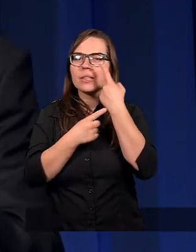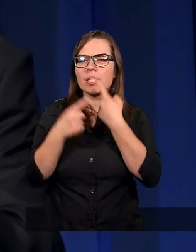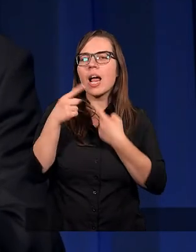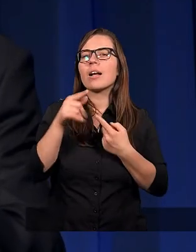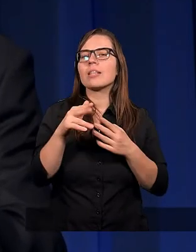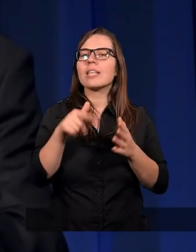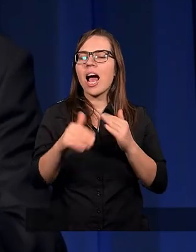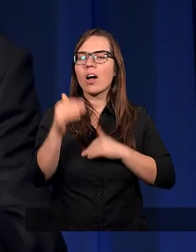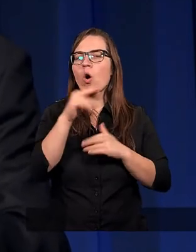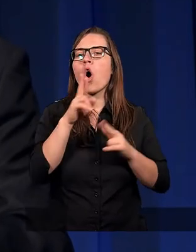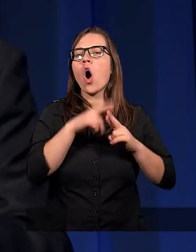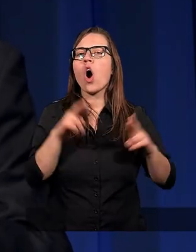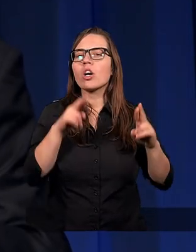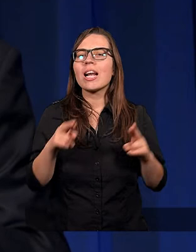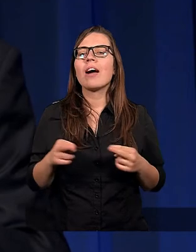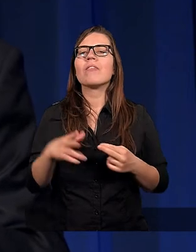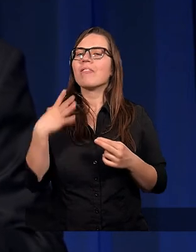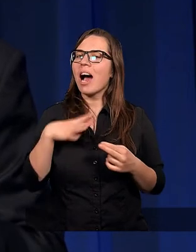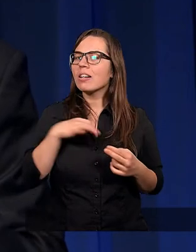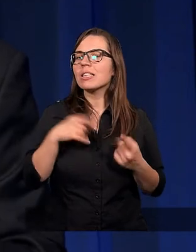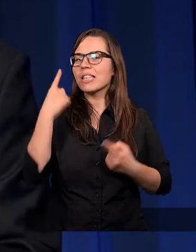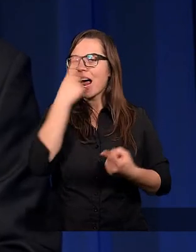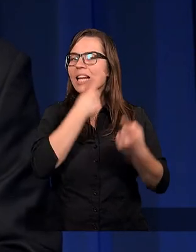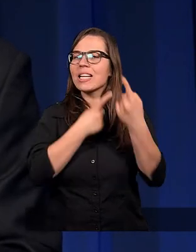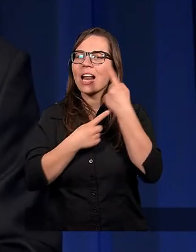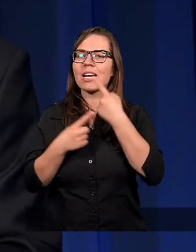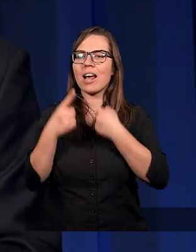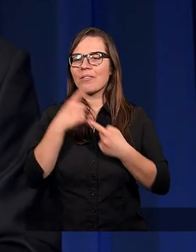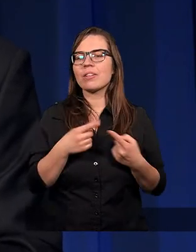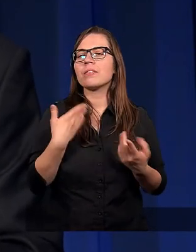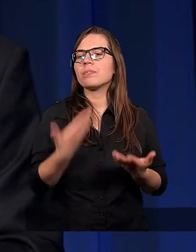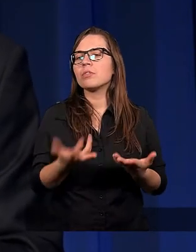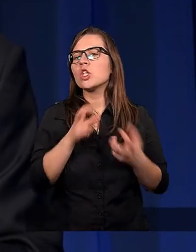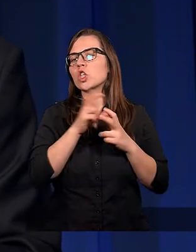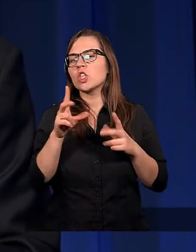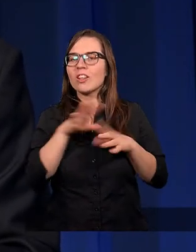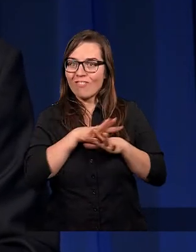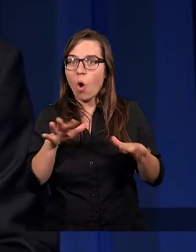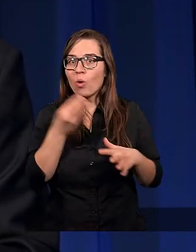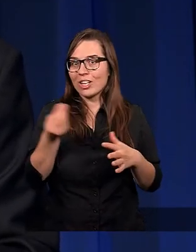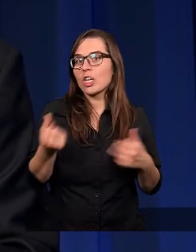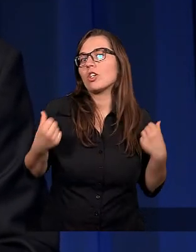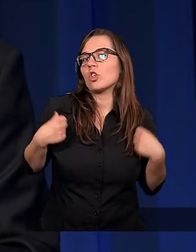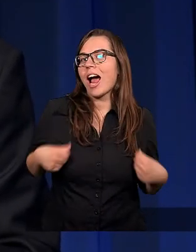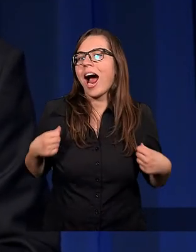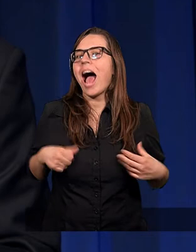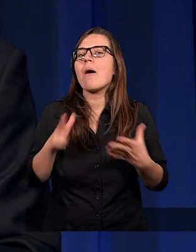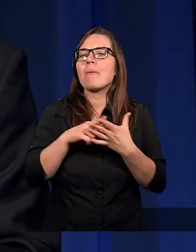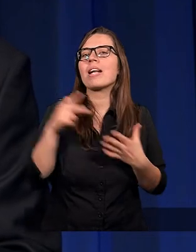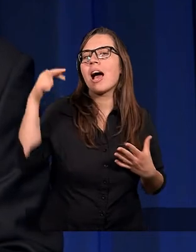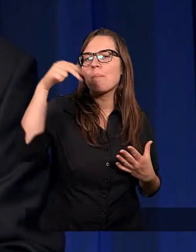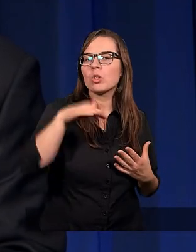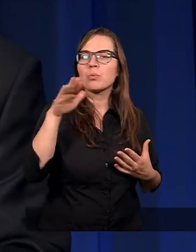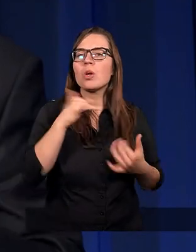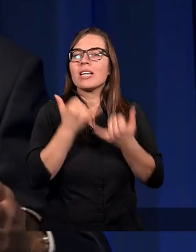rodzaju pytaniami warto się zastanawiać. Czekamy. Czy w ogóle jeszcze czekamy?